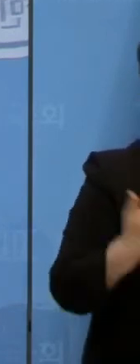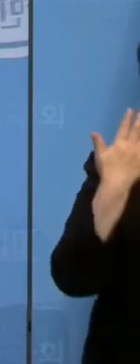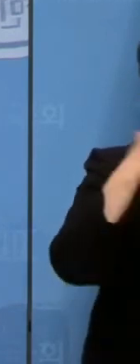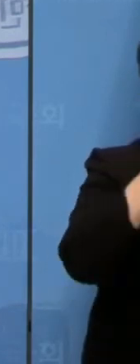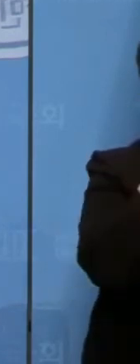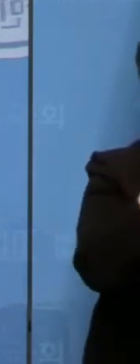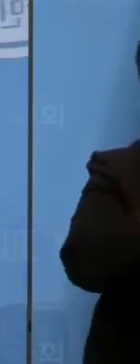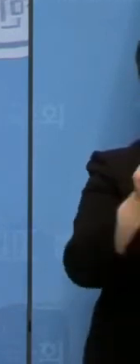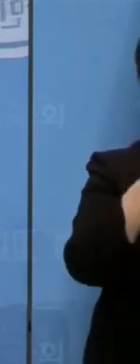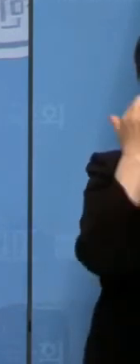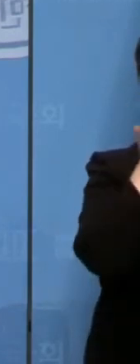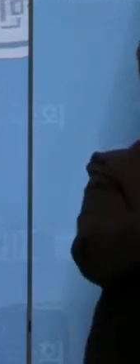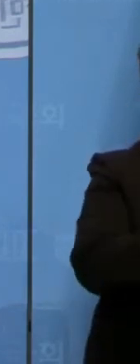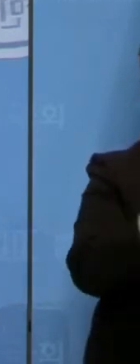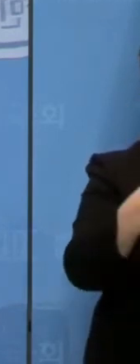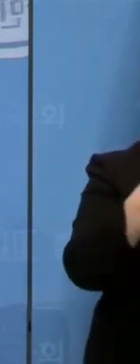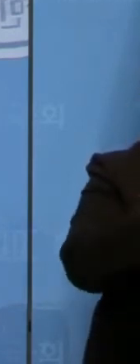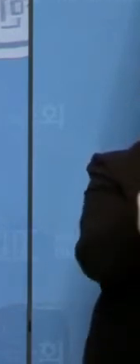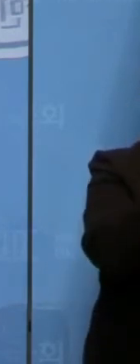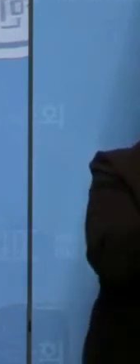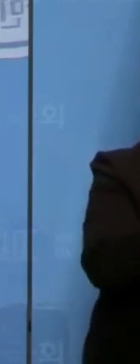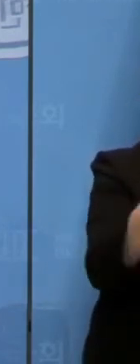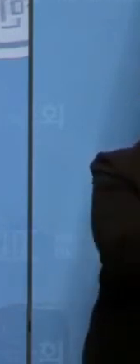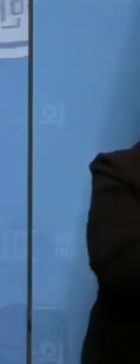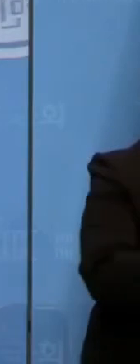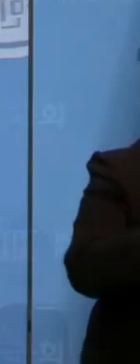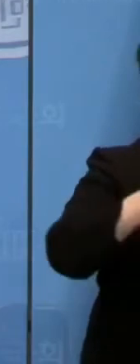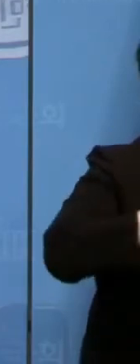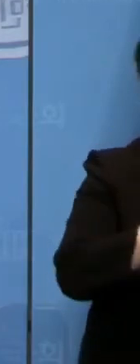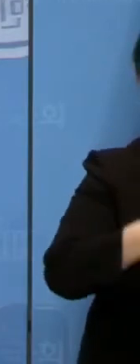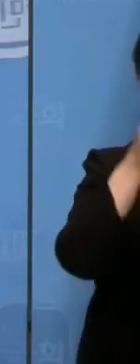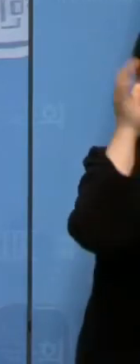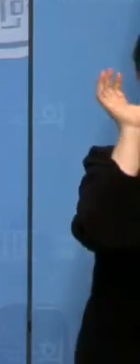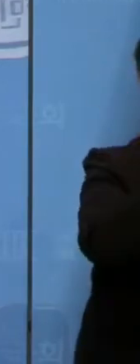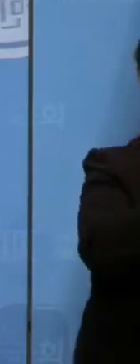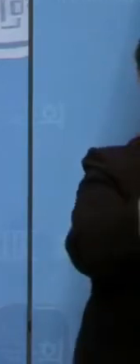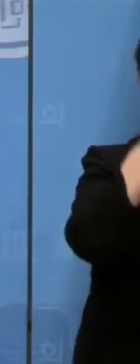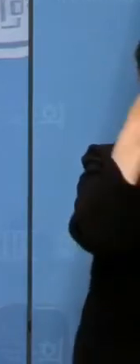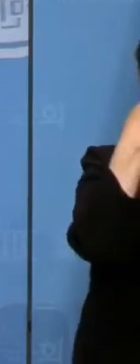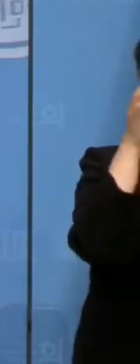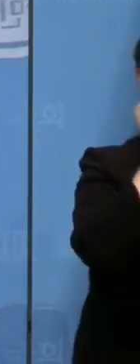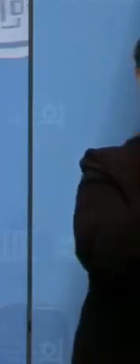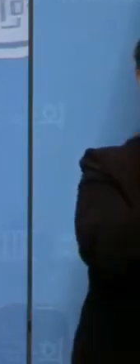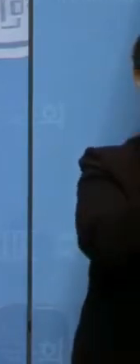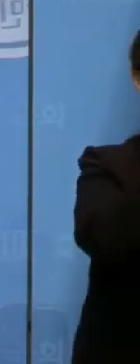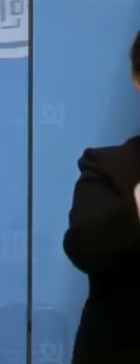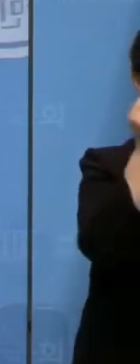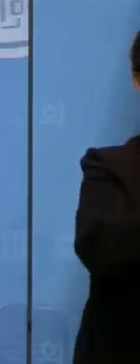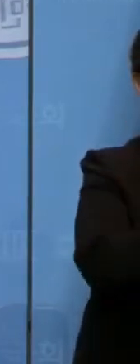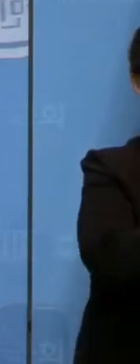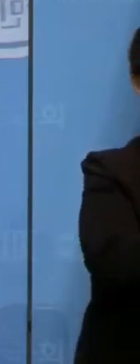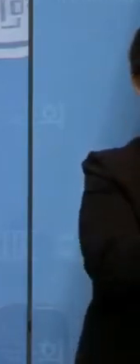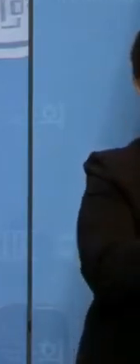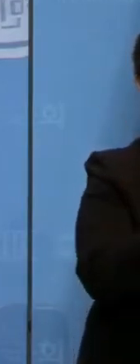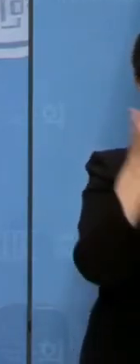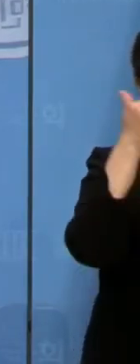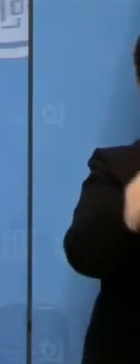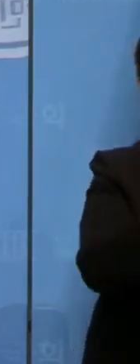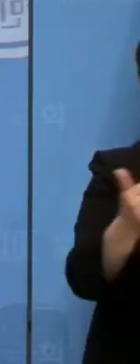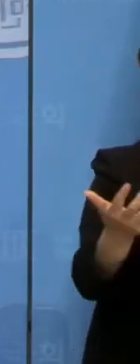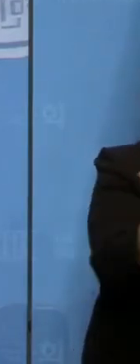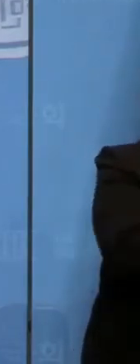청와대 국가안전보장회의는 군부 규탄 메시지를 내고 교민 철수 지원을 결정한 것이 전부입니다.